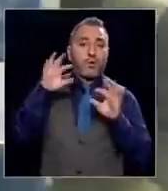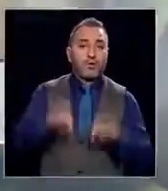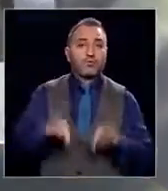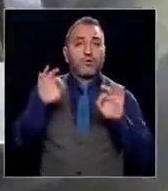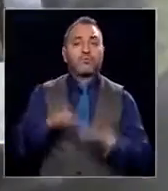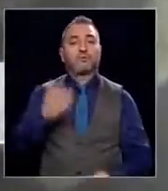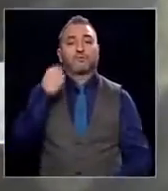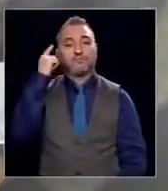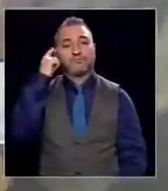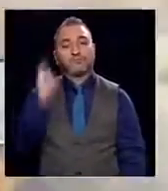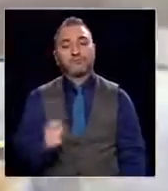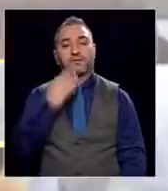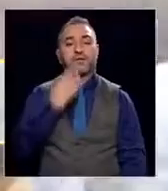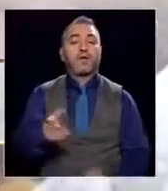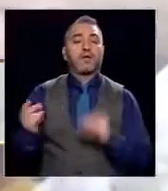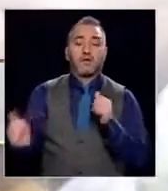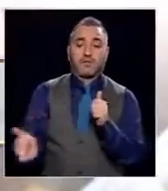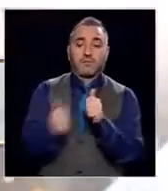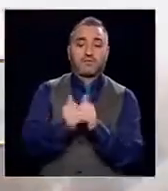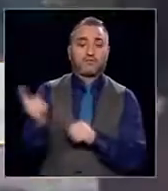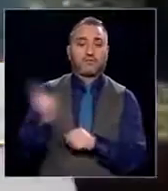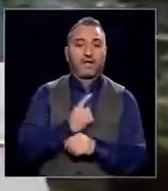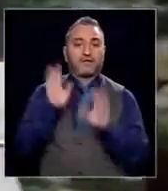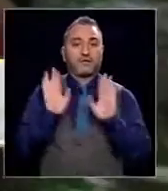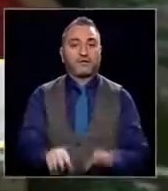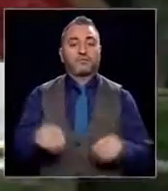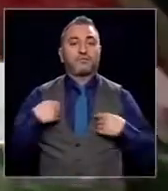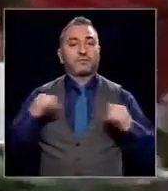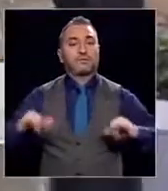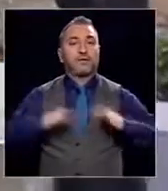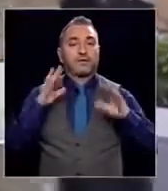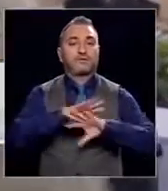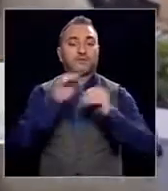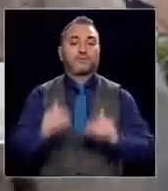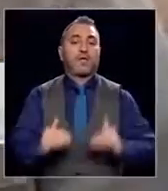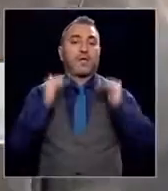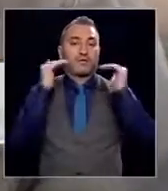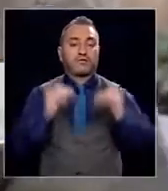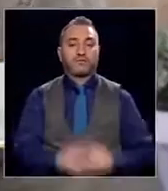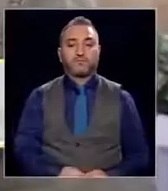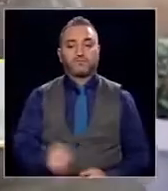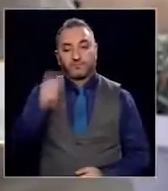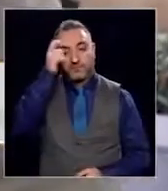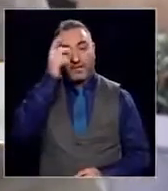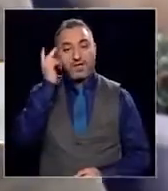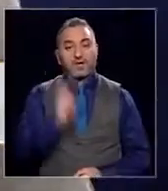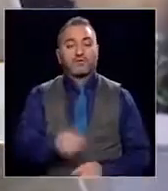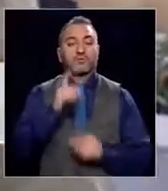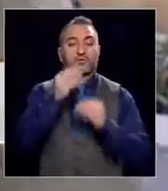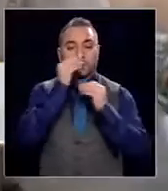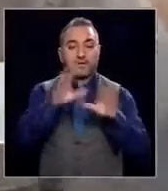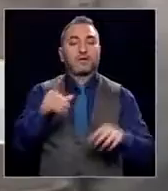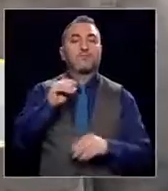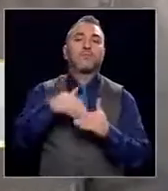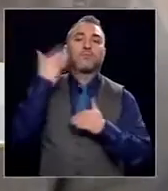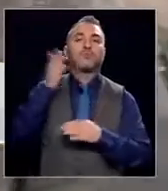Koronavirüs tehdidi yanı başımıza kadar geldi. Haliyle tedirginlik arttı. Türkiye'de bu salgın diğer ülkelerdeki gibi olmaz.